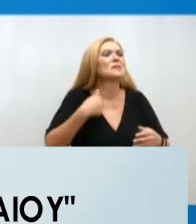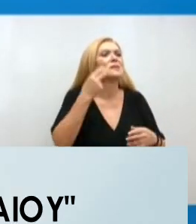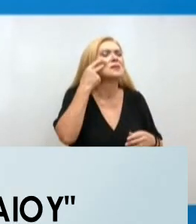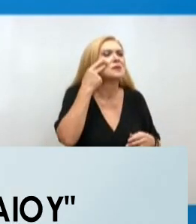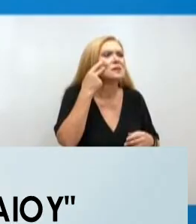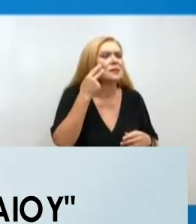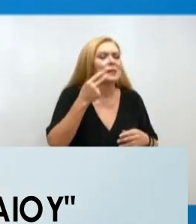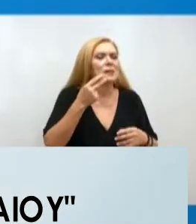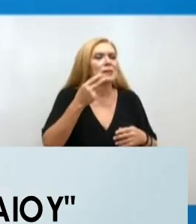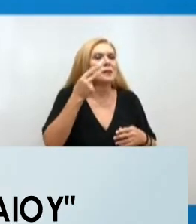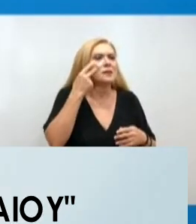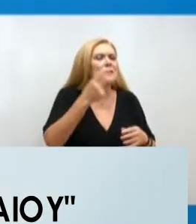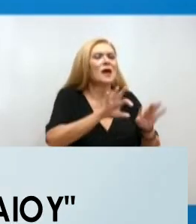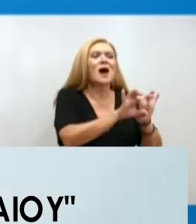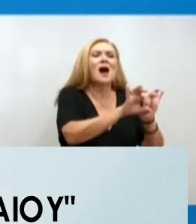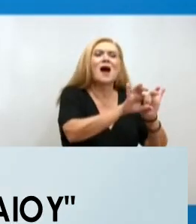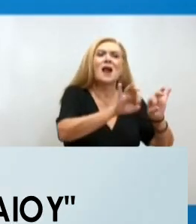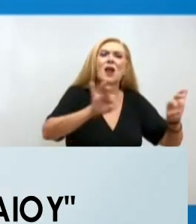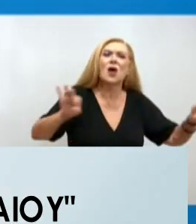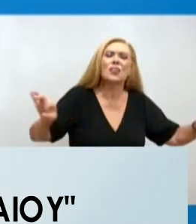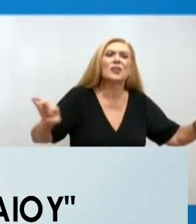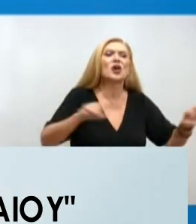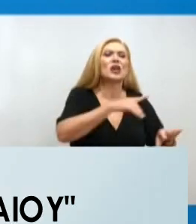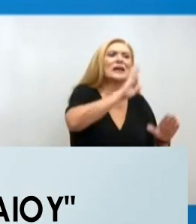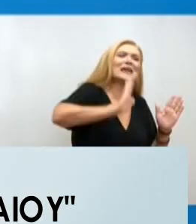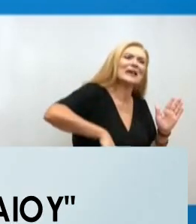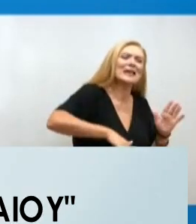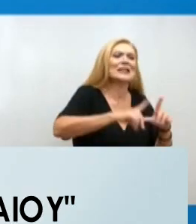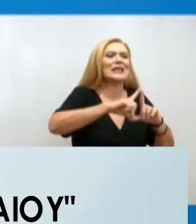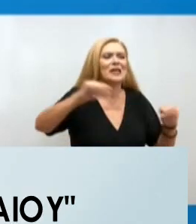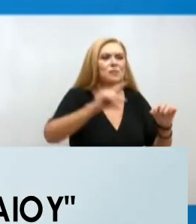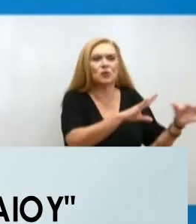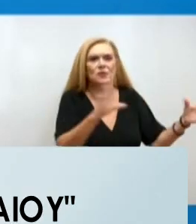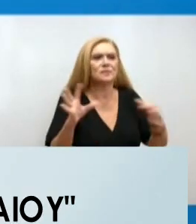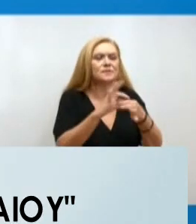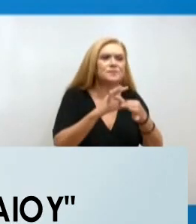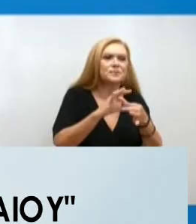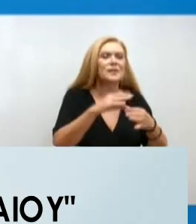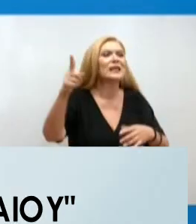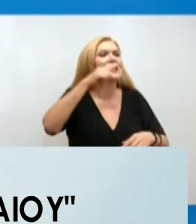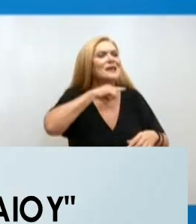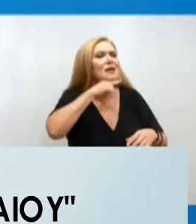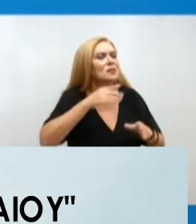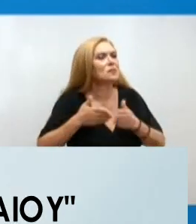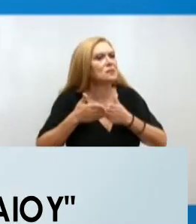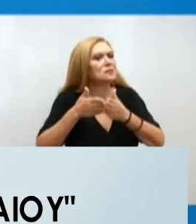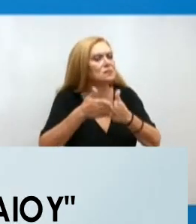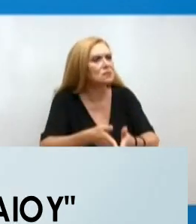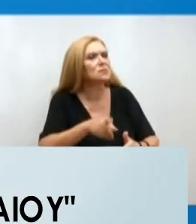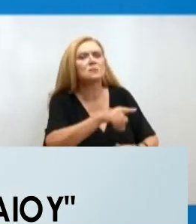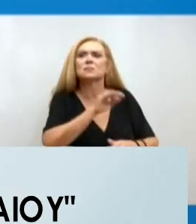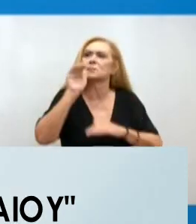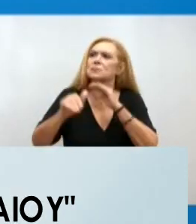του καλωδίου που θα συνέδεε την Κρήτη με την Κύπρο, όταν πήγαν στο Ηράκλειο και ελιμενίστηκαν, ερωτήθησαν και είπαν